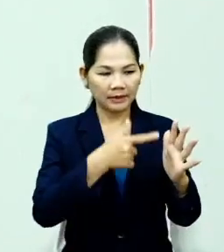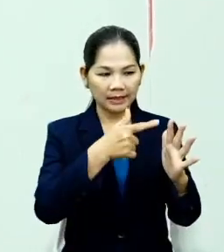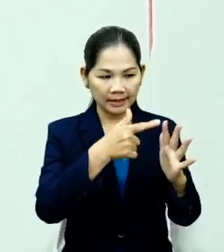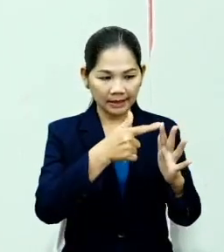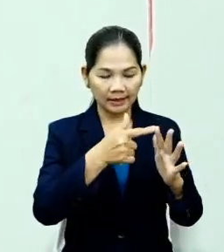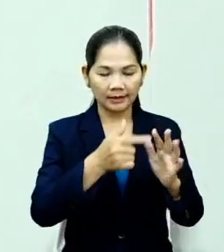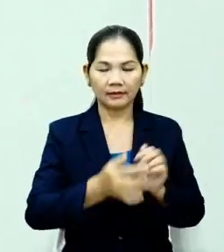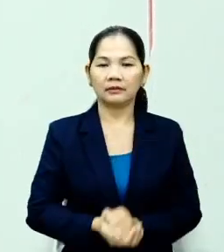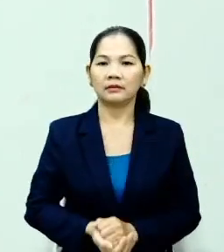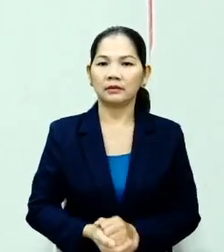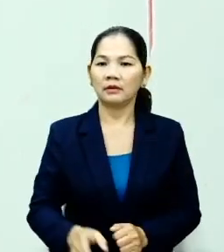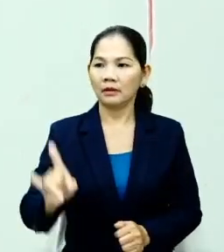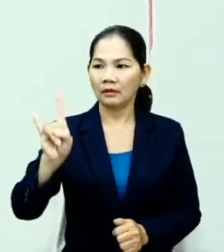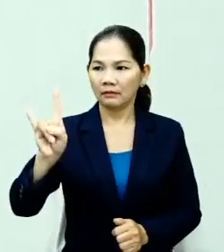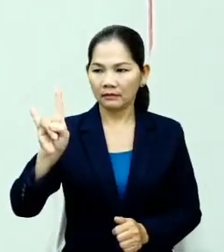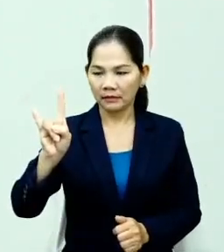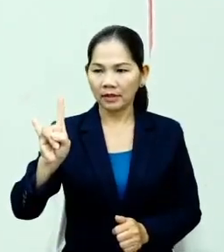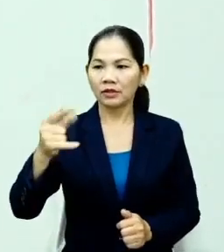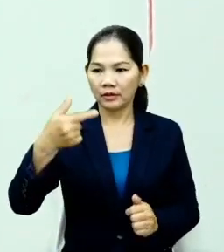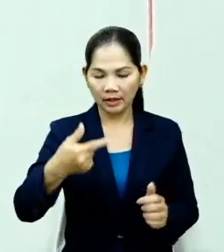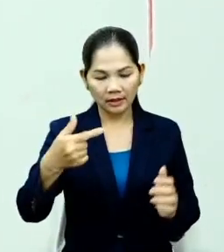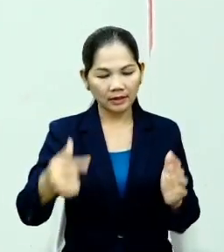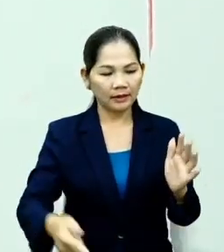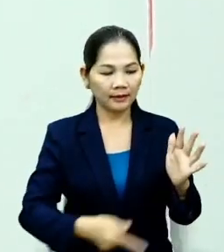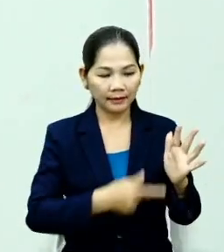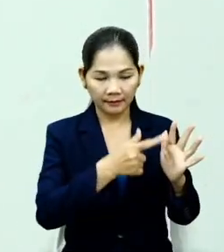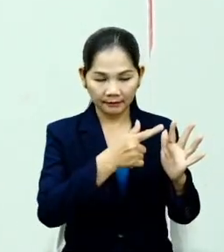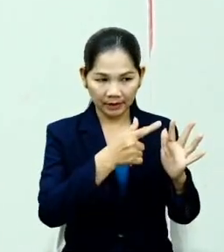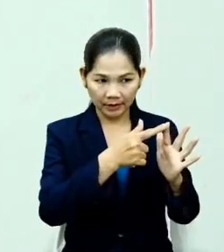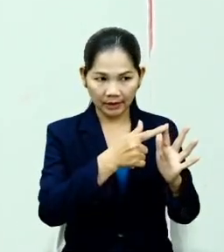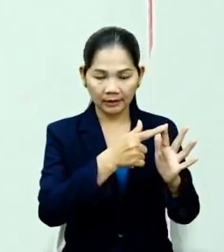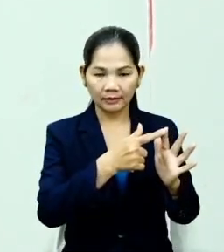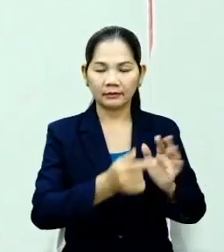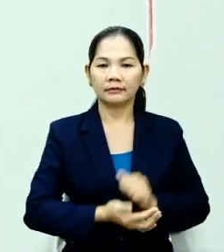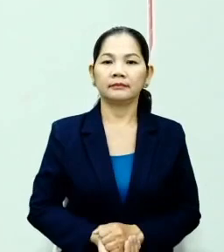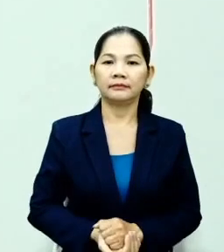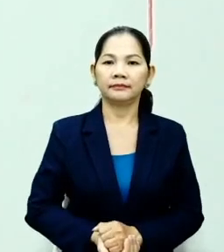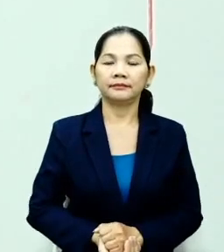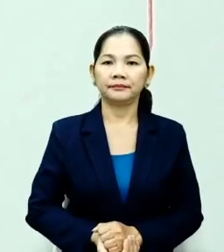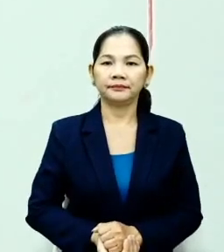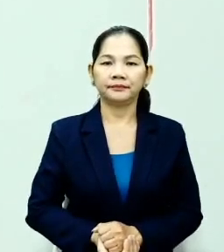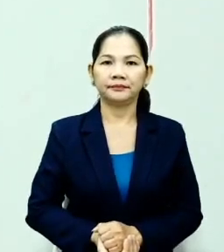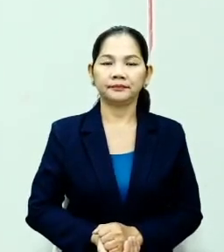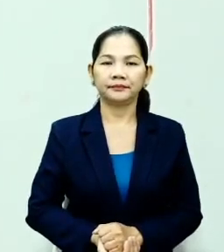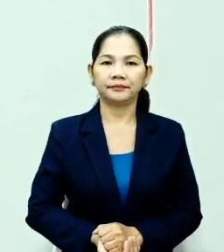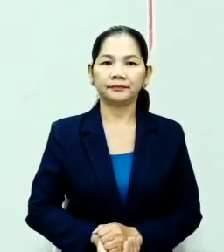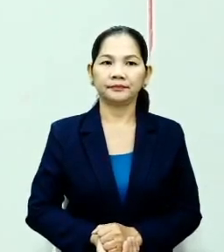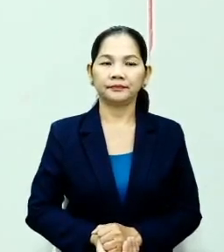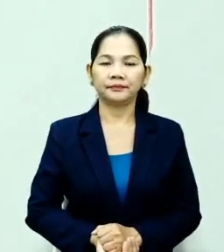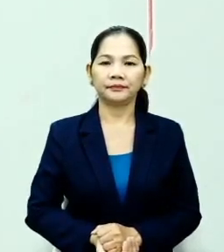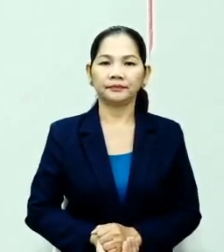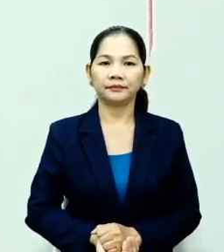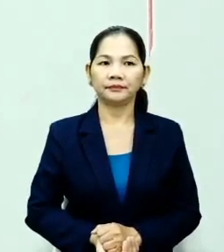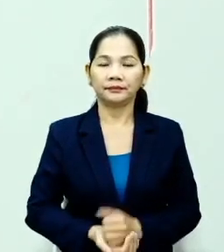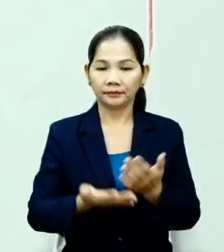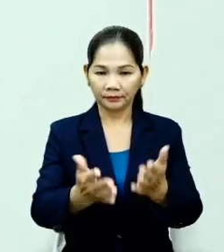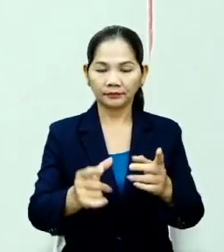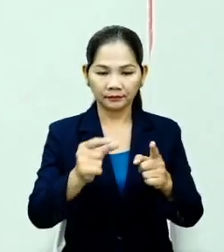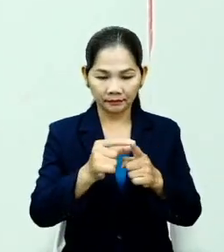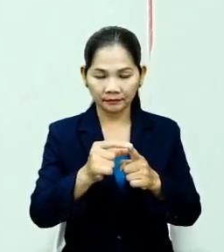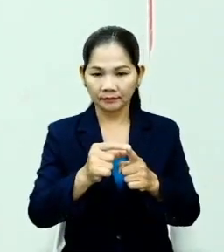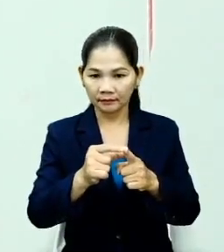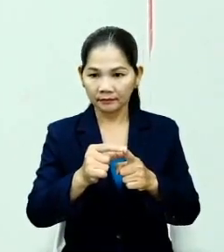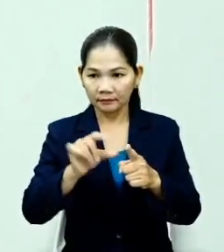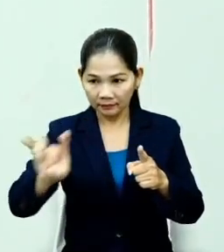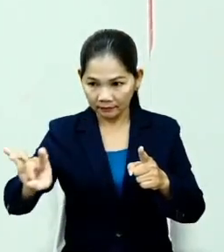chà mà đồng tiện nè con mà chô ý mà chi chà à lát con cho mời chiêng bẩn to tiện